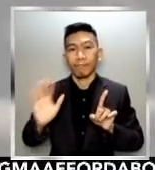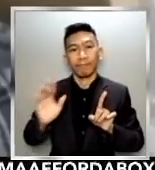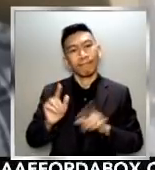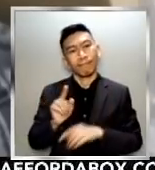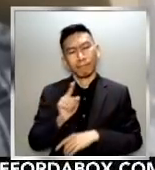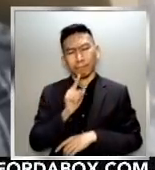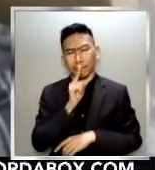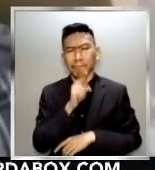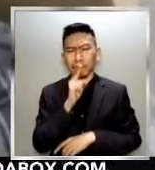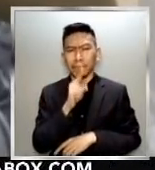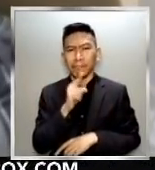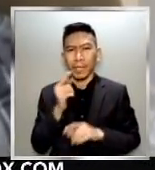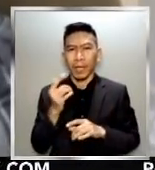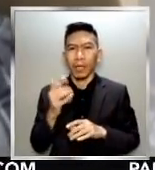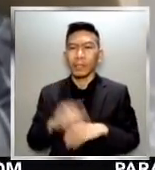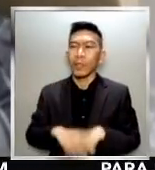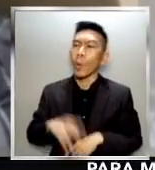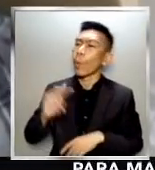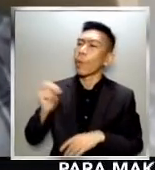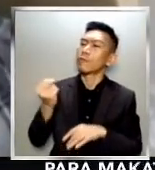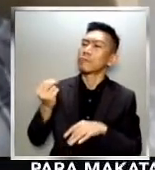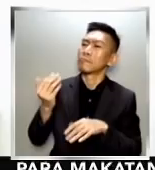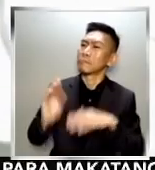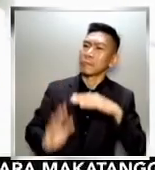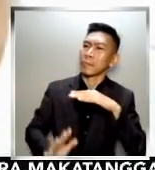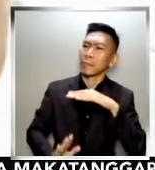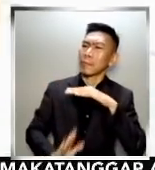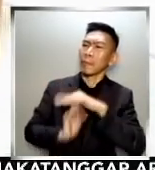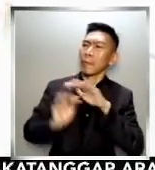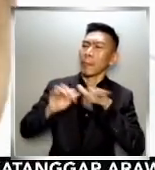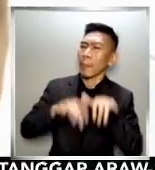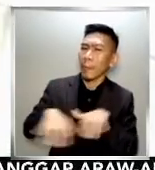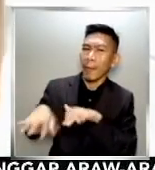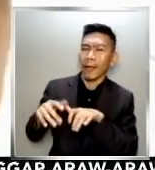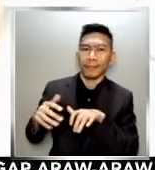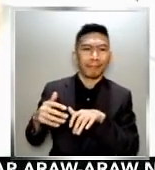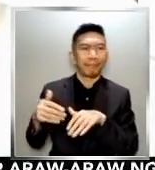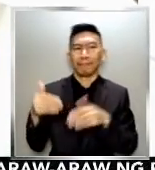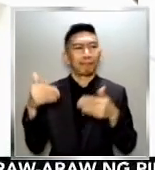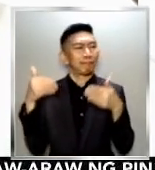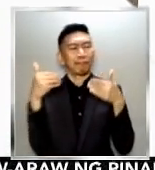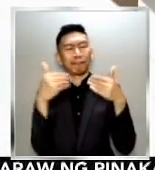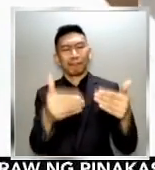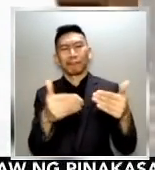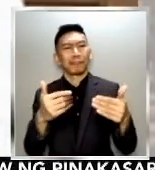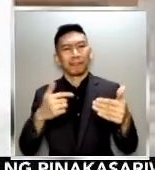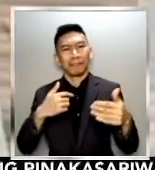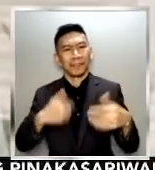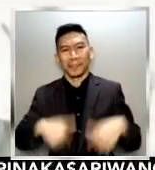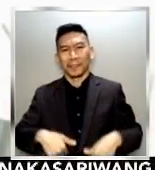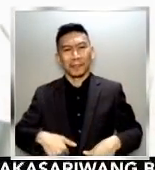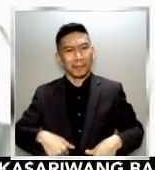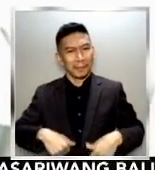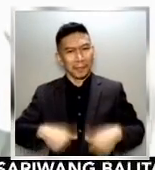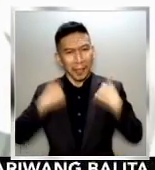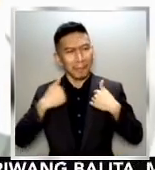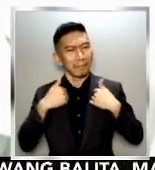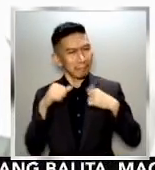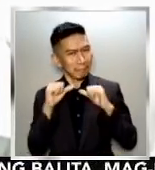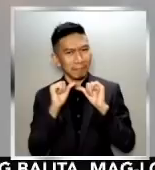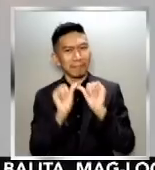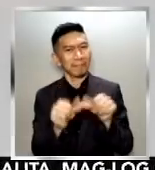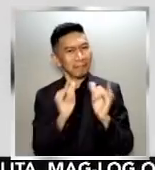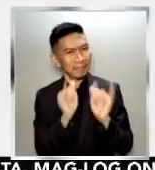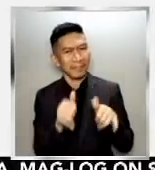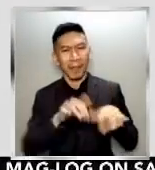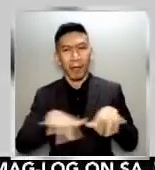ka tumugtog, Sir Bong? Hanggang kailan mo plano tumugtog? Hanggat buhay ako, Sir Oscar. Bigay ni Lord sa akin yan